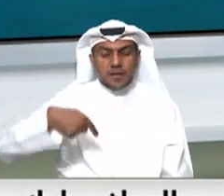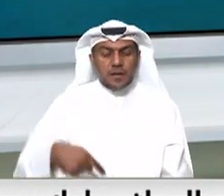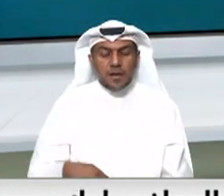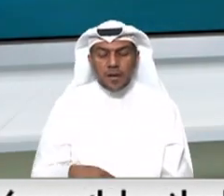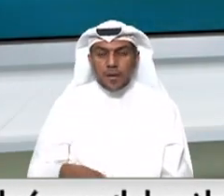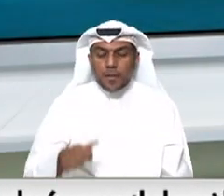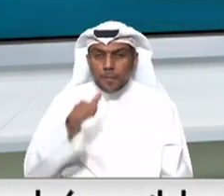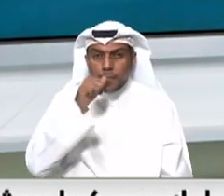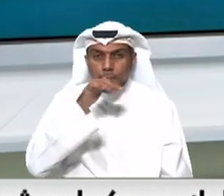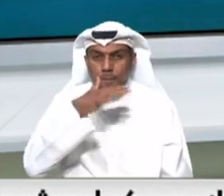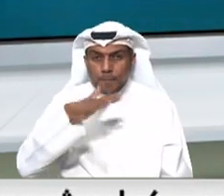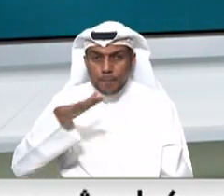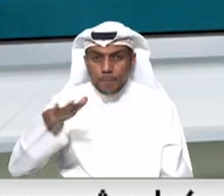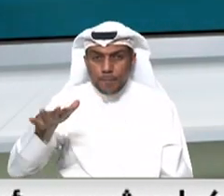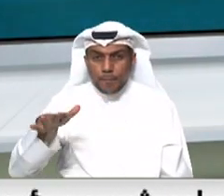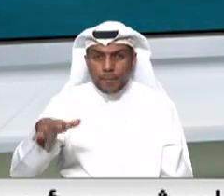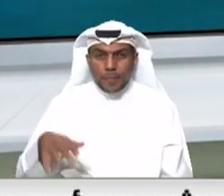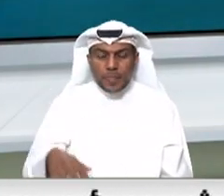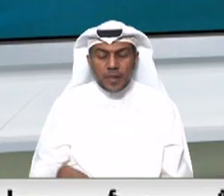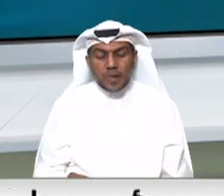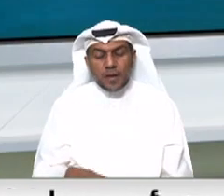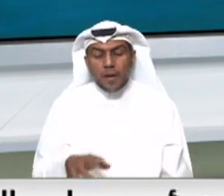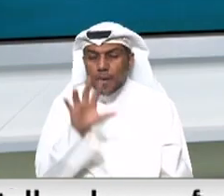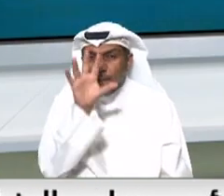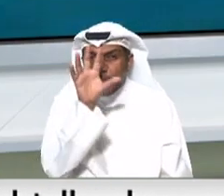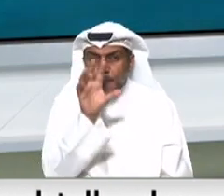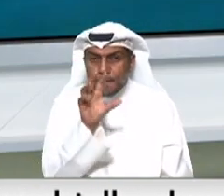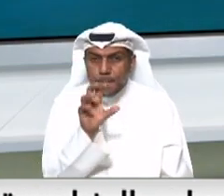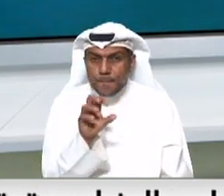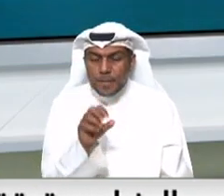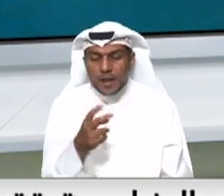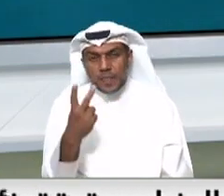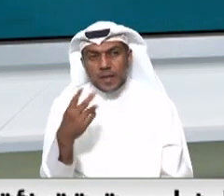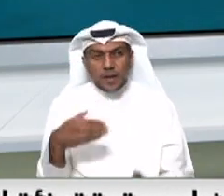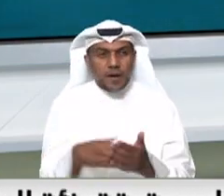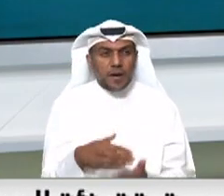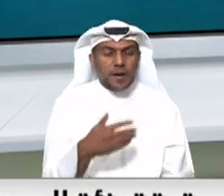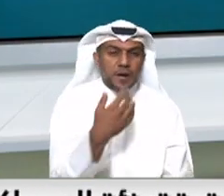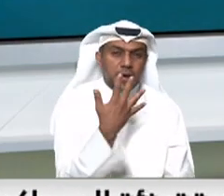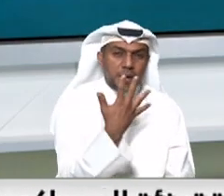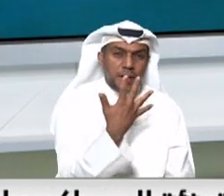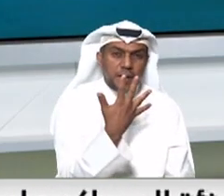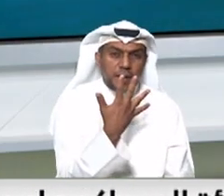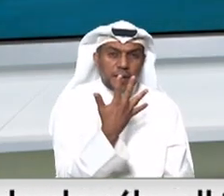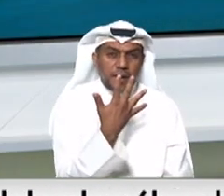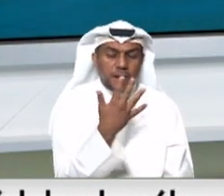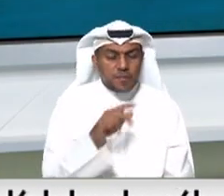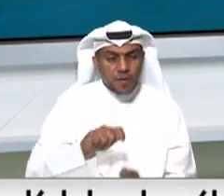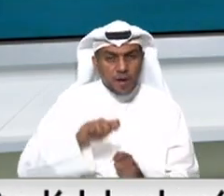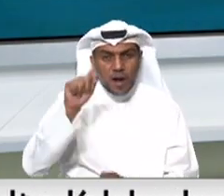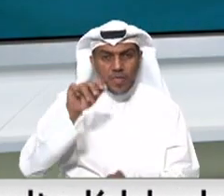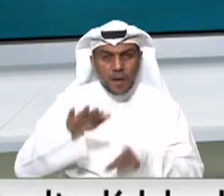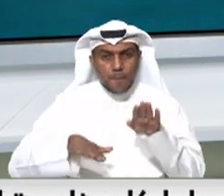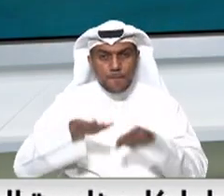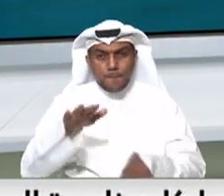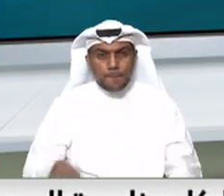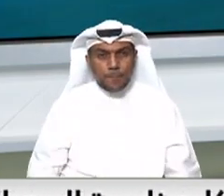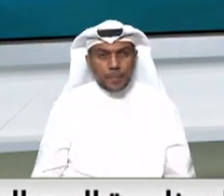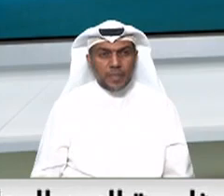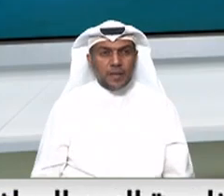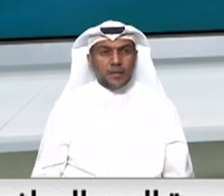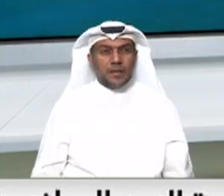تدريجيا راح ترتفع الامواج خلال المساء تصل الامواج من اثنين الى خمسه قدم معنا نشاط الرياح على المناطق الساحليه